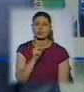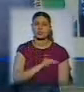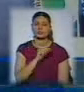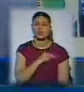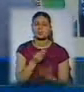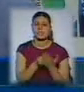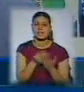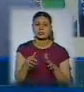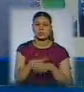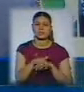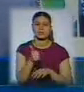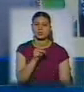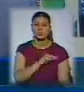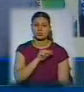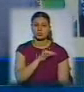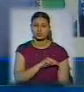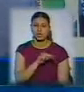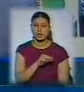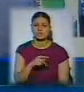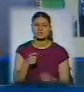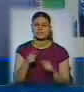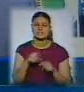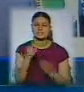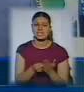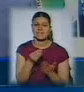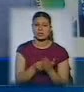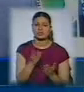altul bazarii, tu rogul mușa obs sau altul